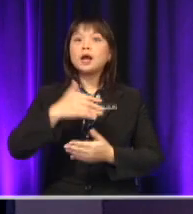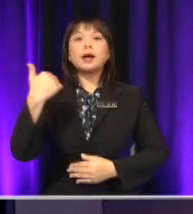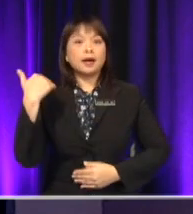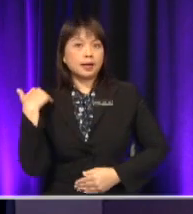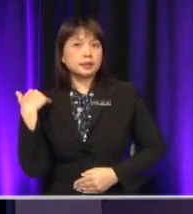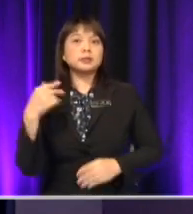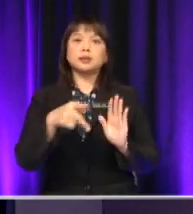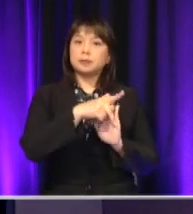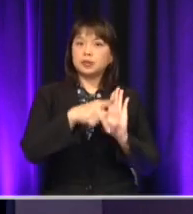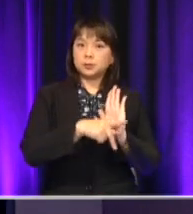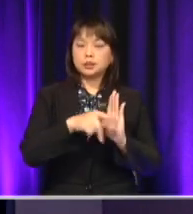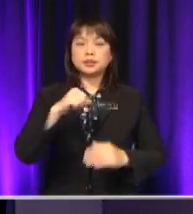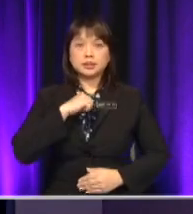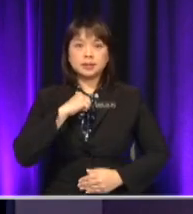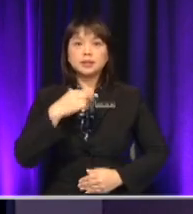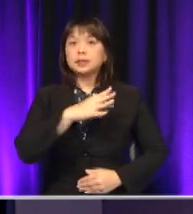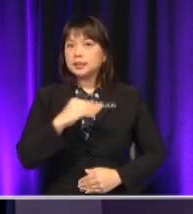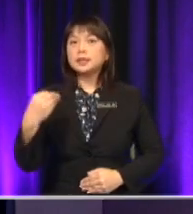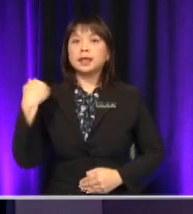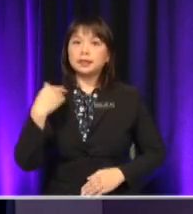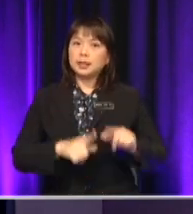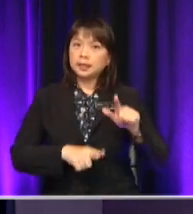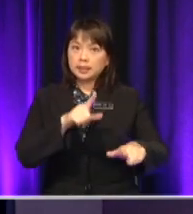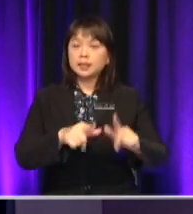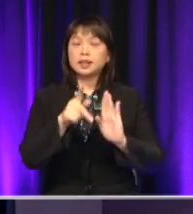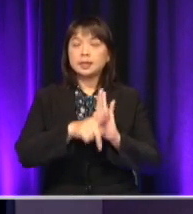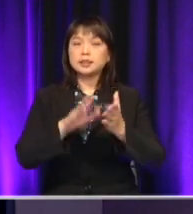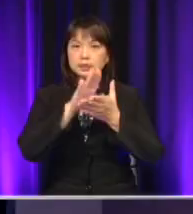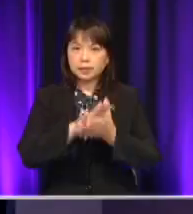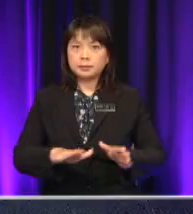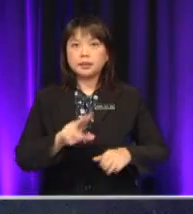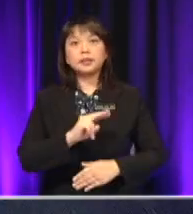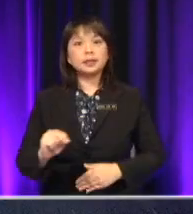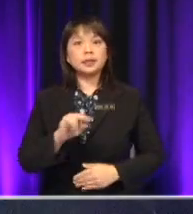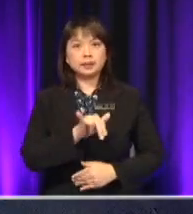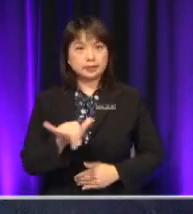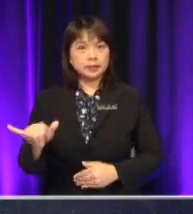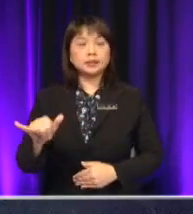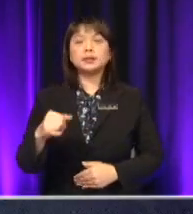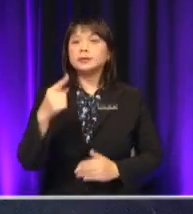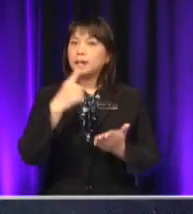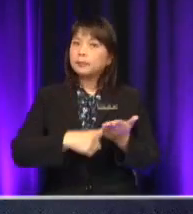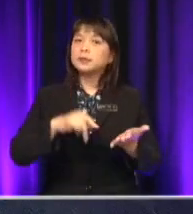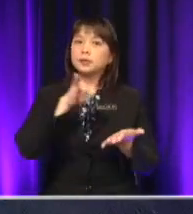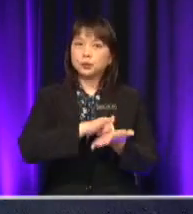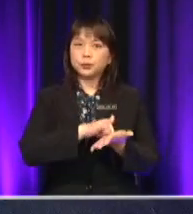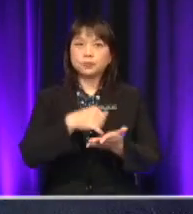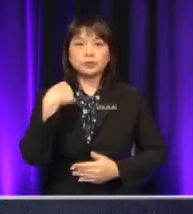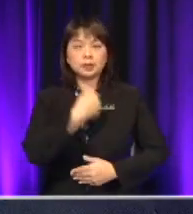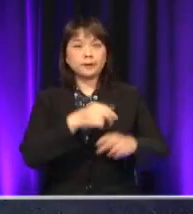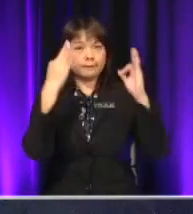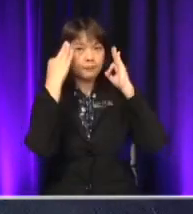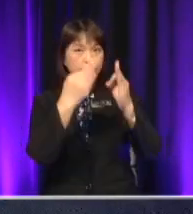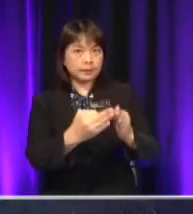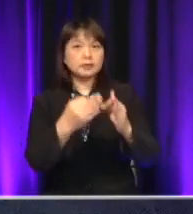dan juga ada langkah-langkah keselamatannya juga. Okey, nak tahu apa peraturannya? Apakah peraturan tersebut, Cikgu? Kita fokuskan kepada Makmal